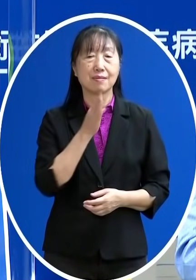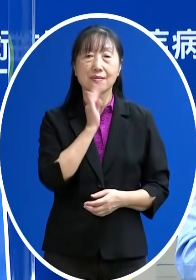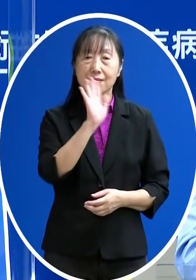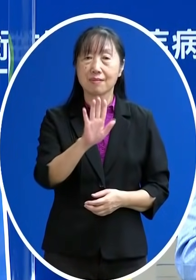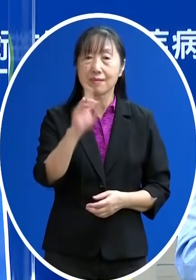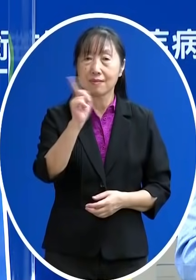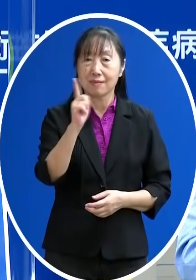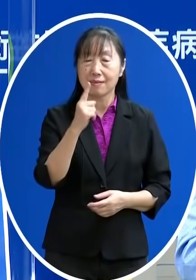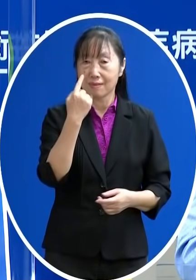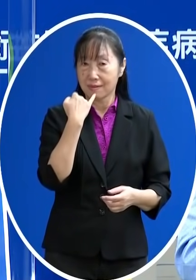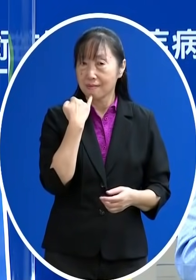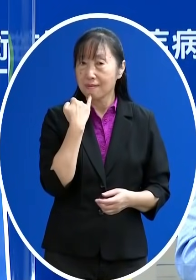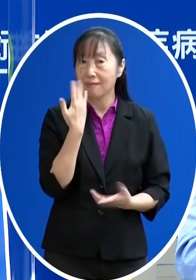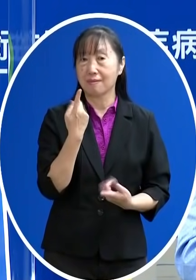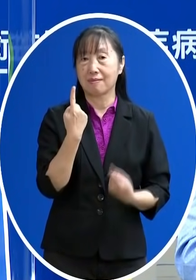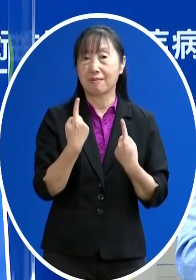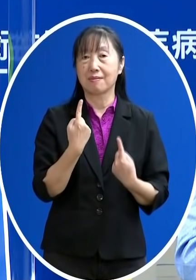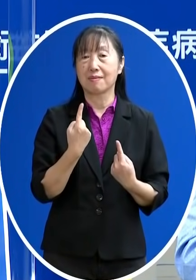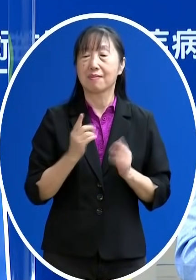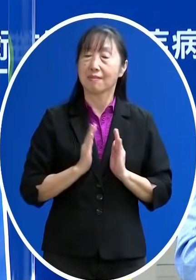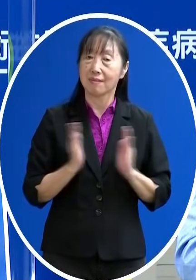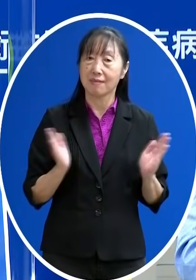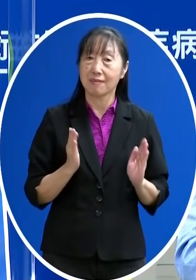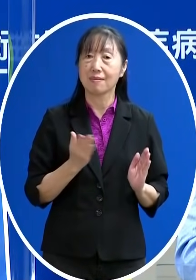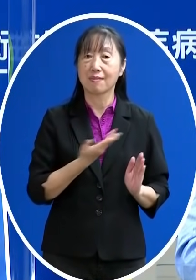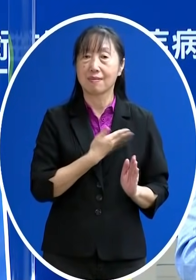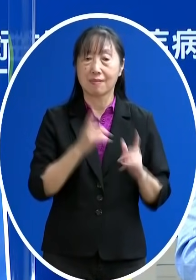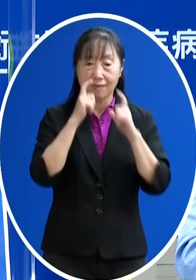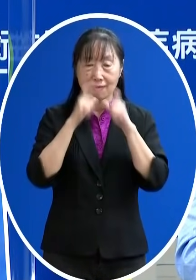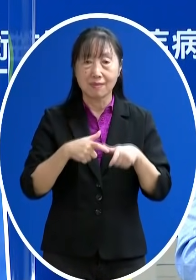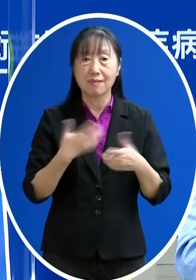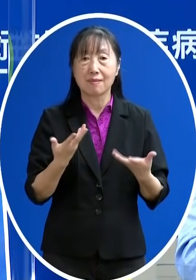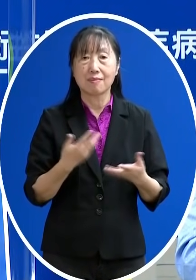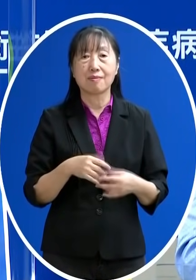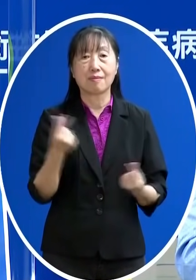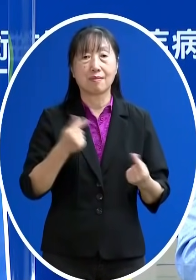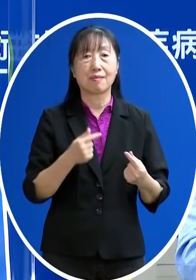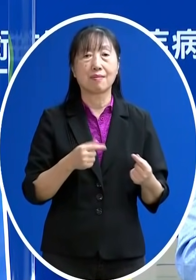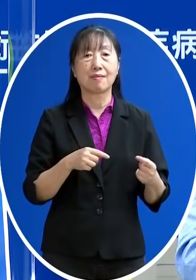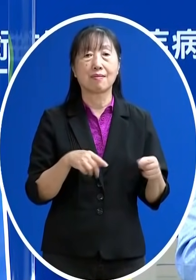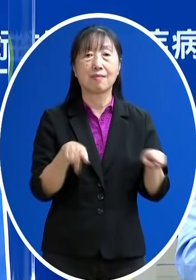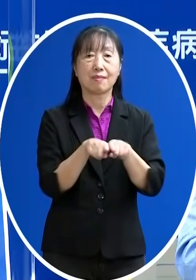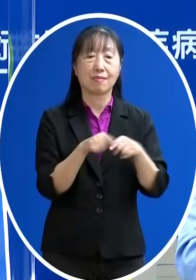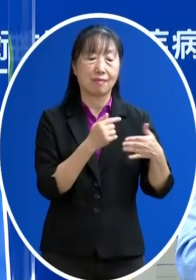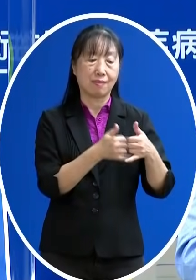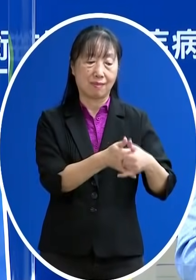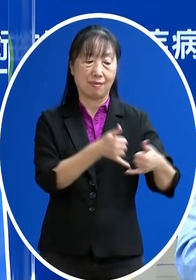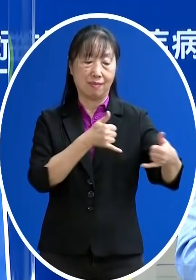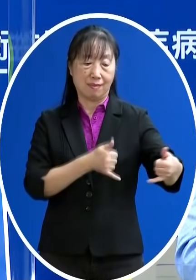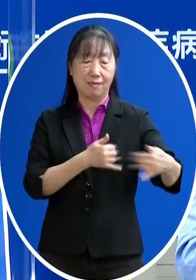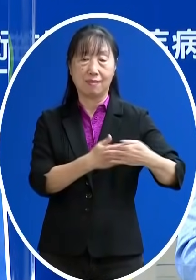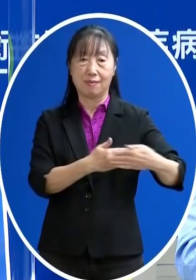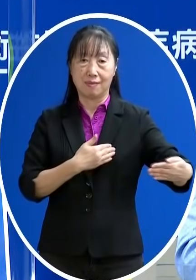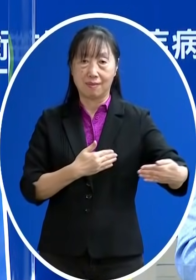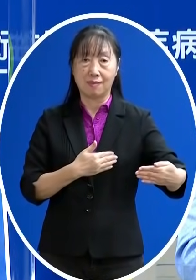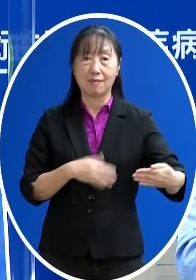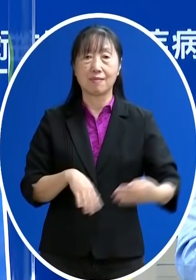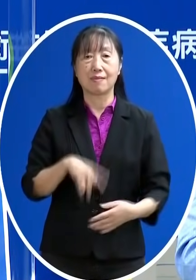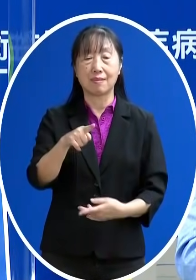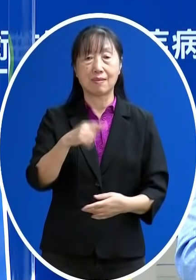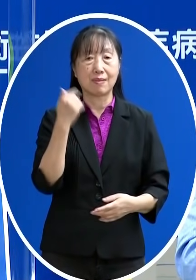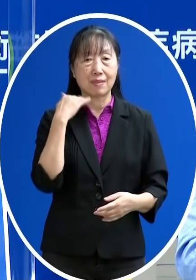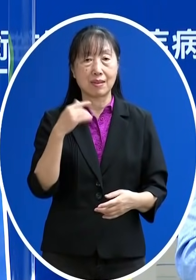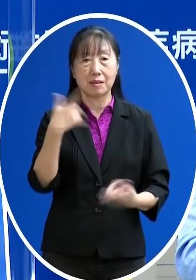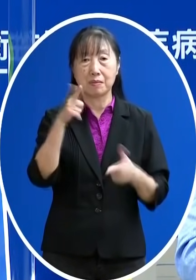外的情形哈，可以免于戴口罩。但是还是要有社交距离，不说在这些区域里面就可以群